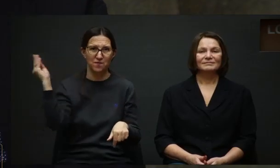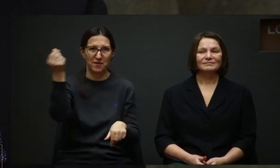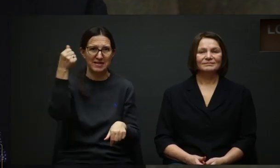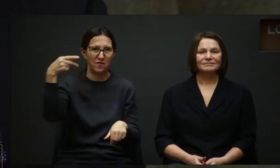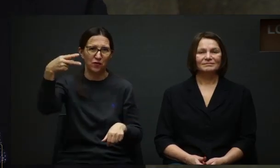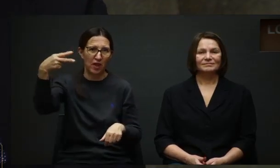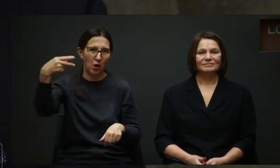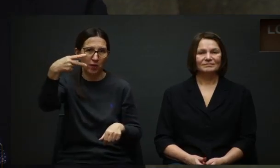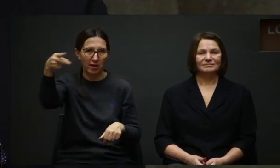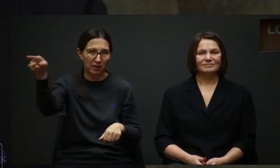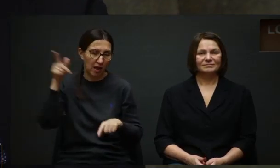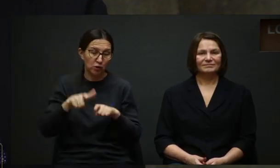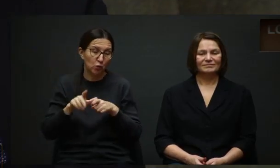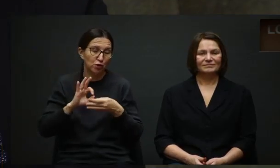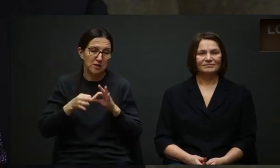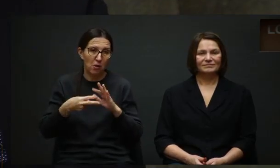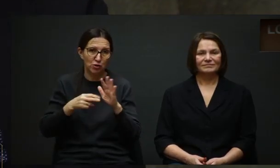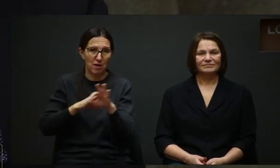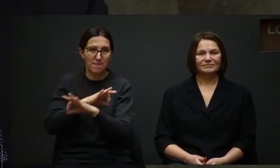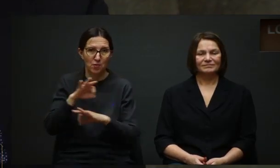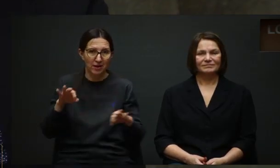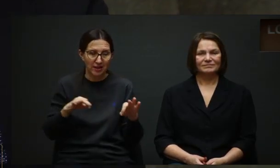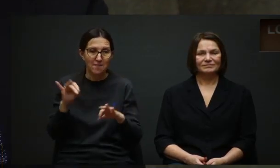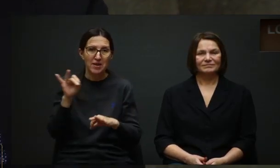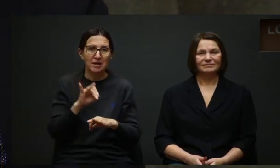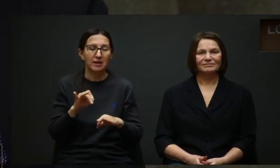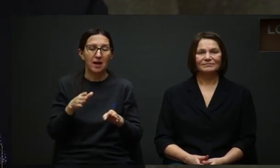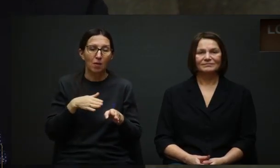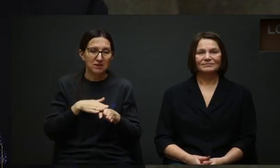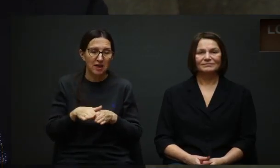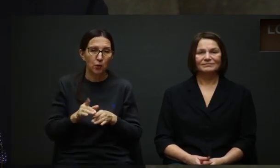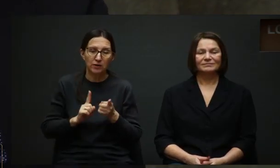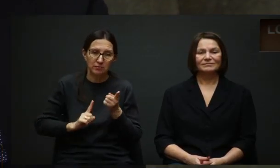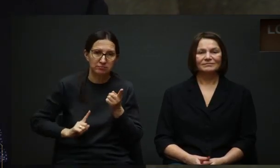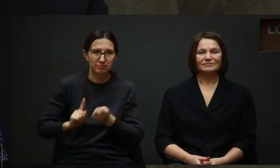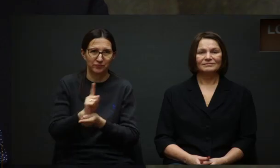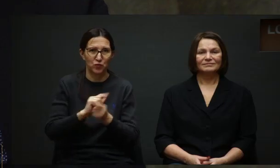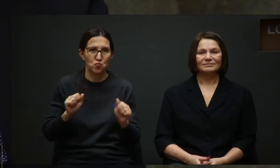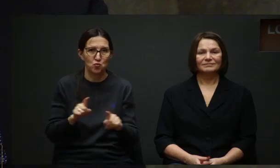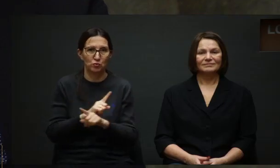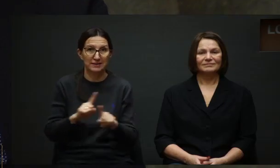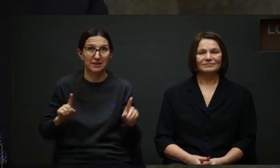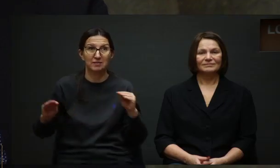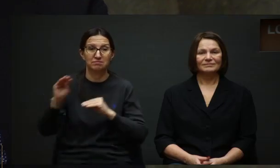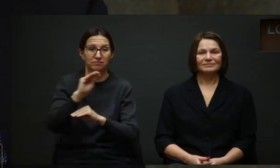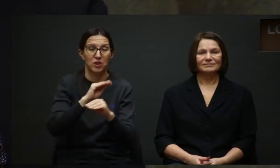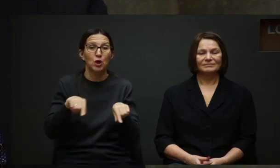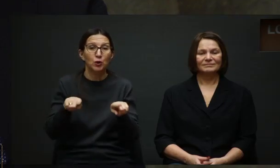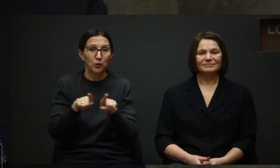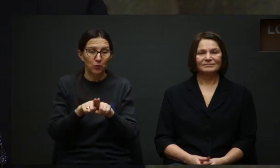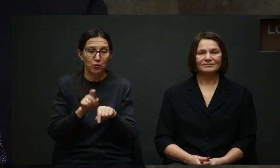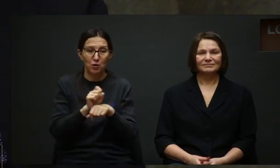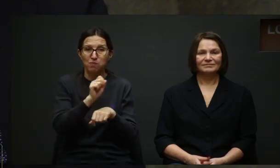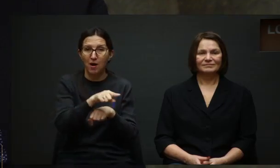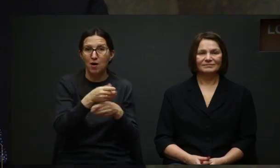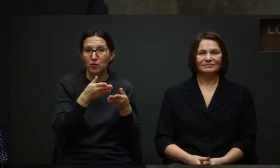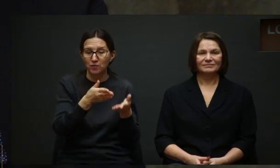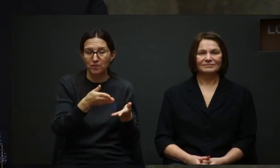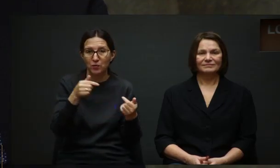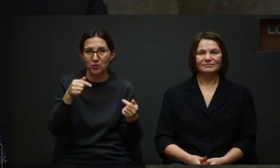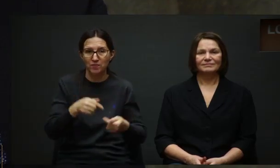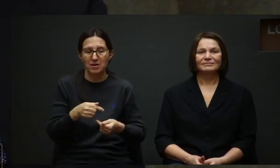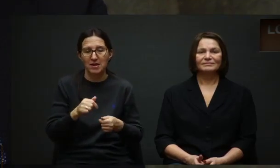нашего здания и который абсолютно преобразит музей, перестроит его. Вот он тоже поручен